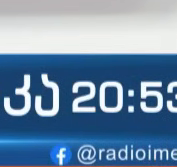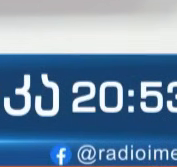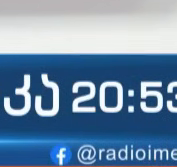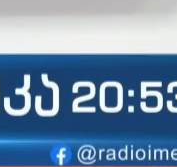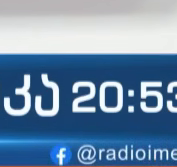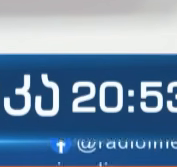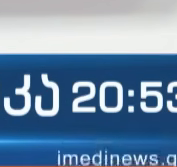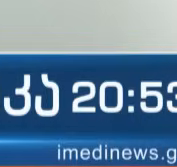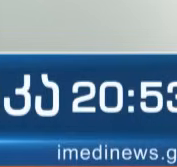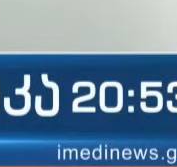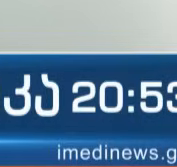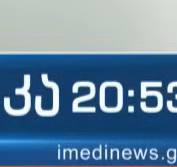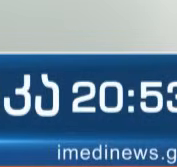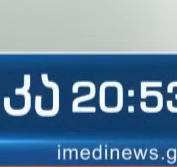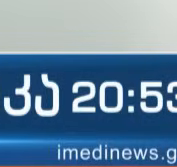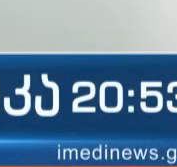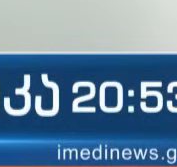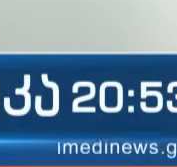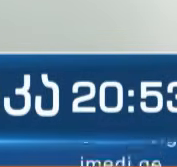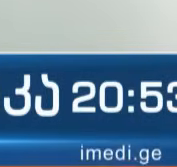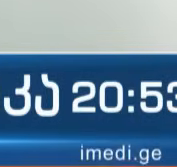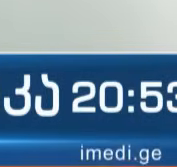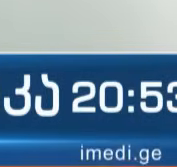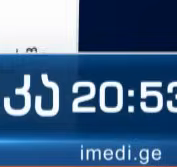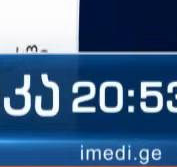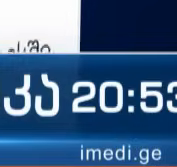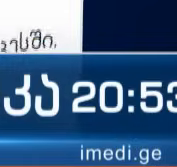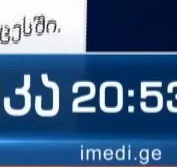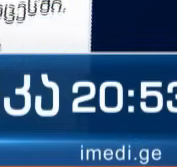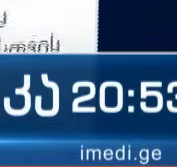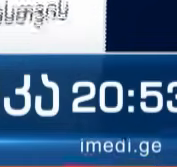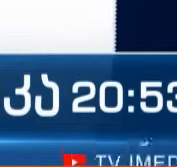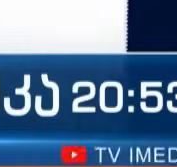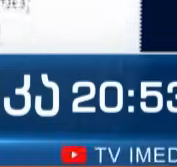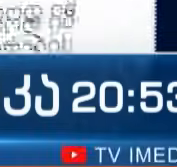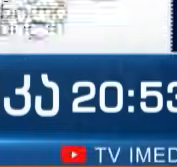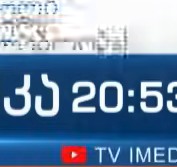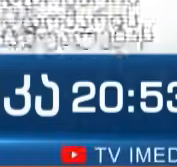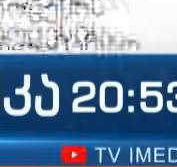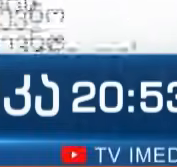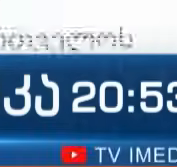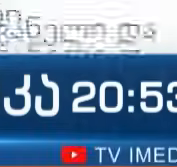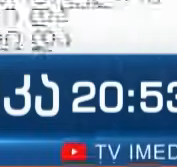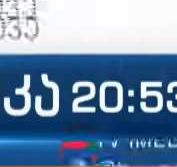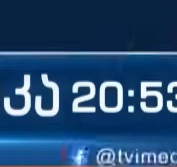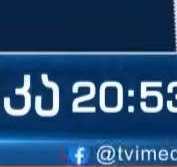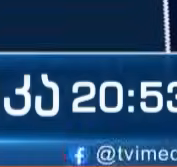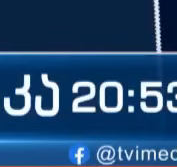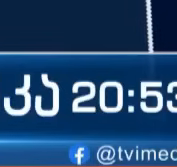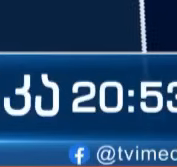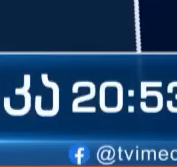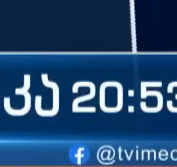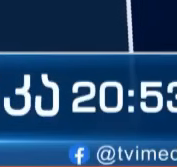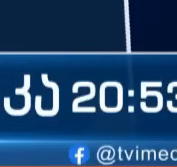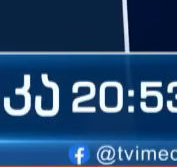ლელოს წევრი და ოპოზიციის კვოტით ცესკოს თავმჯდომარის მოადგილეც აკრიტიკებს. ცვლილებათა პაკეტი რეფორმებისა და კვლევის ჯგუფის კრიტიკის